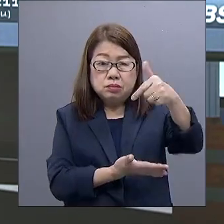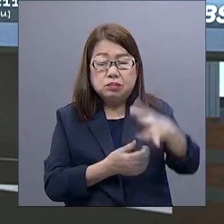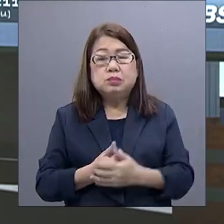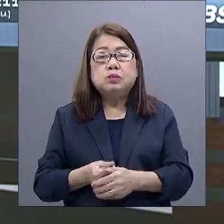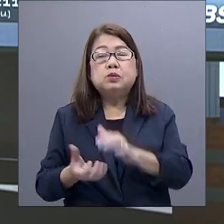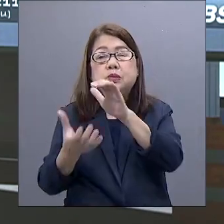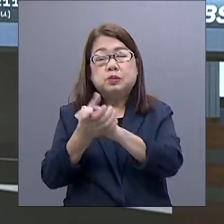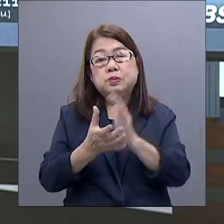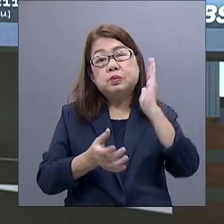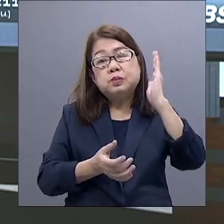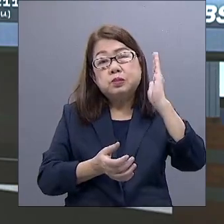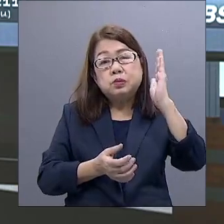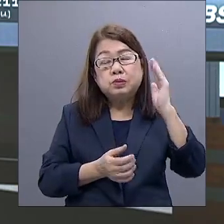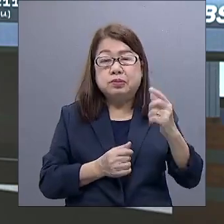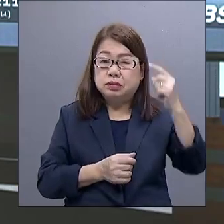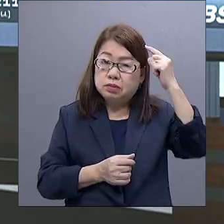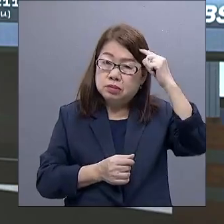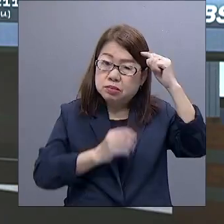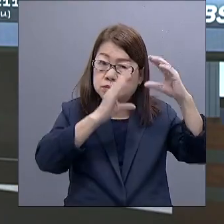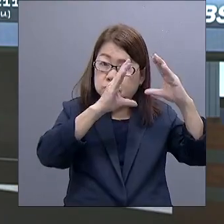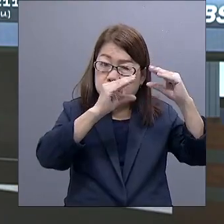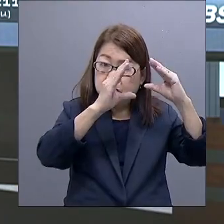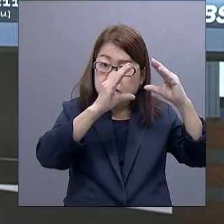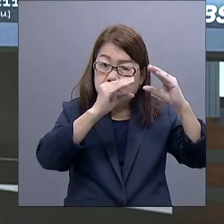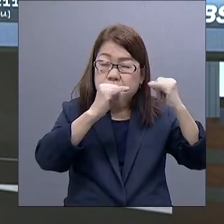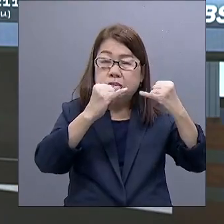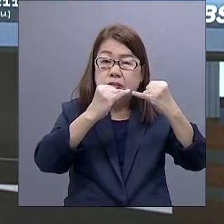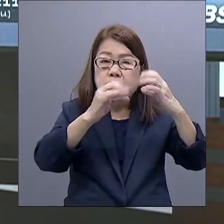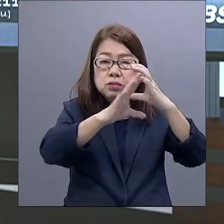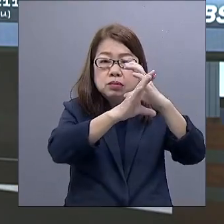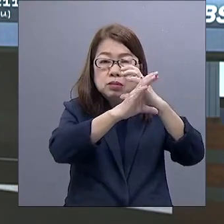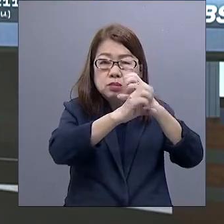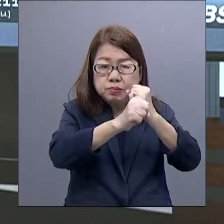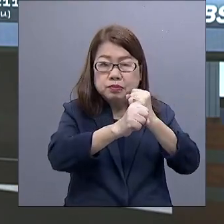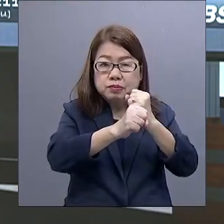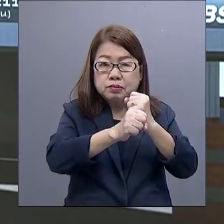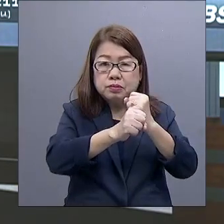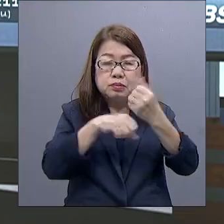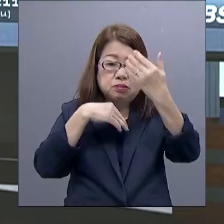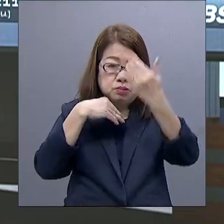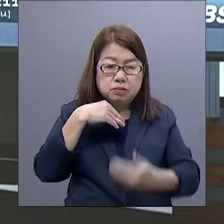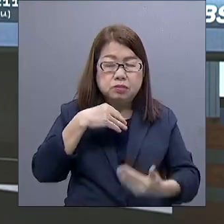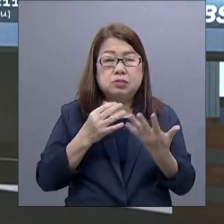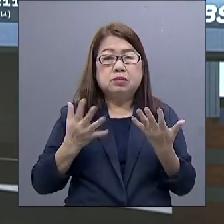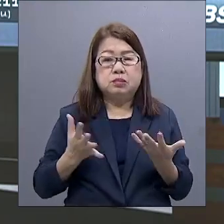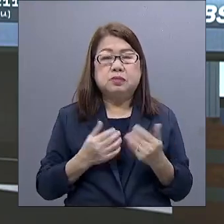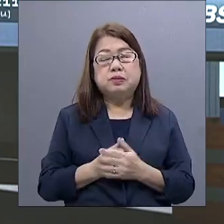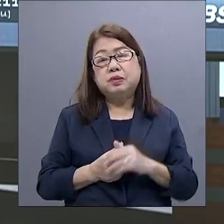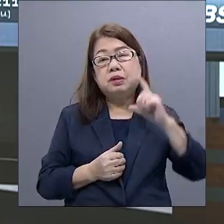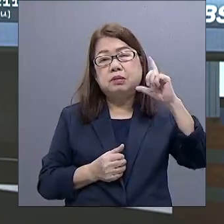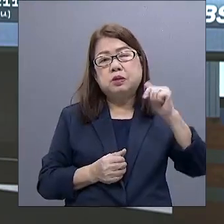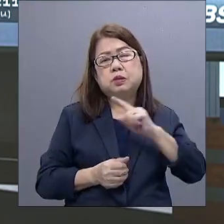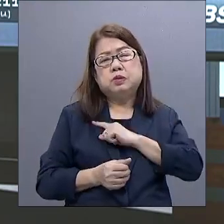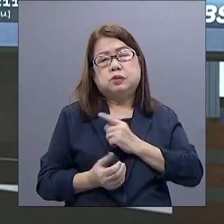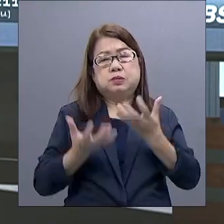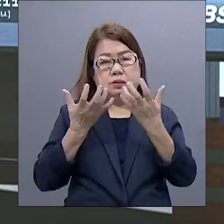่วยเป็นเส้นเลือในสมองแตบตีก แล้วก็ตีบอะไรอีกเนยนะคะทำให้คนที่ผู้เป็แม่นะครัต้อง